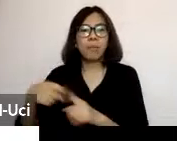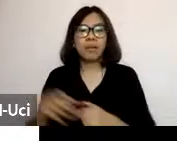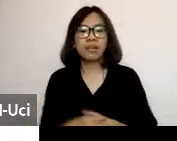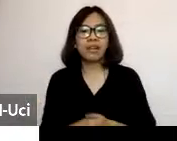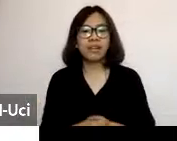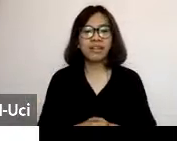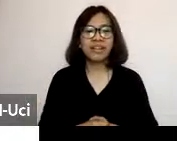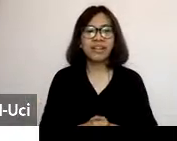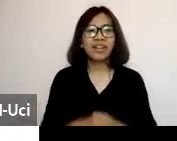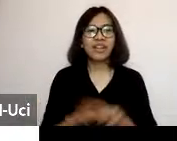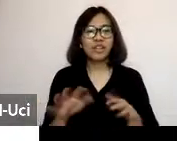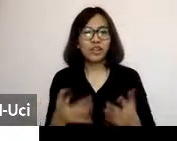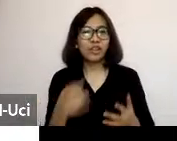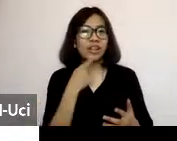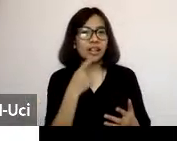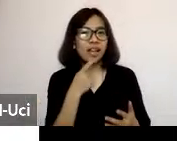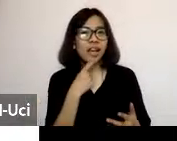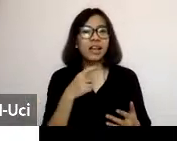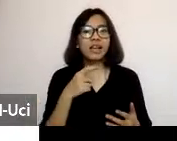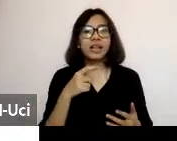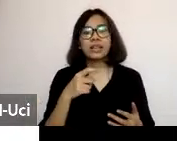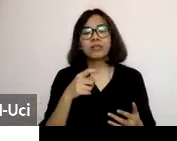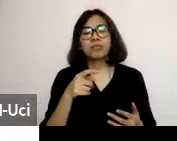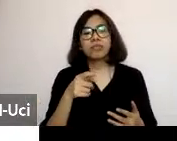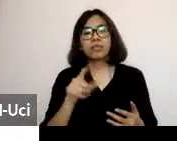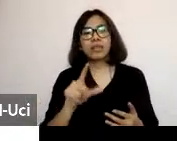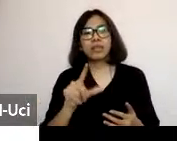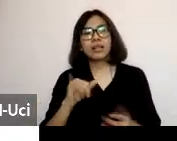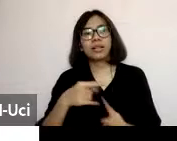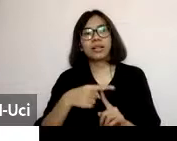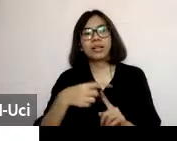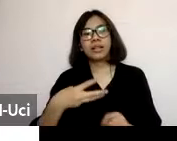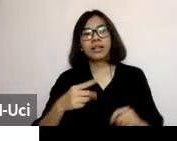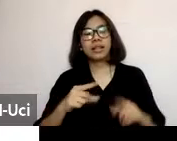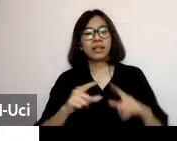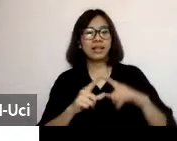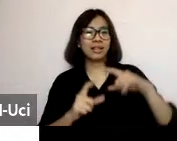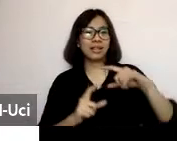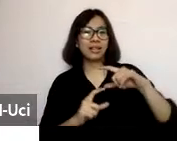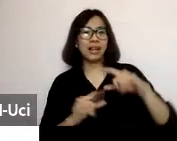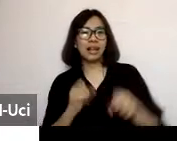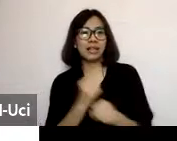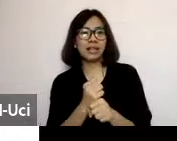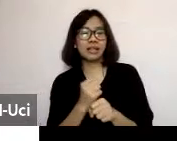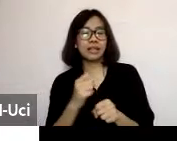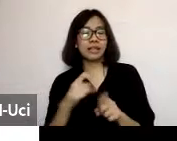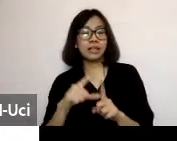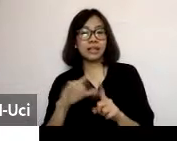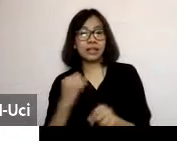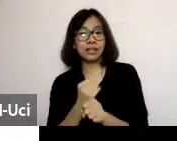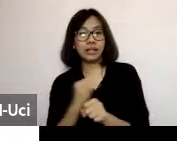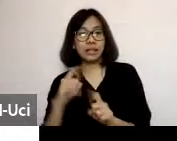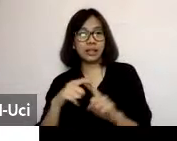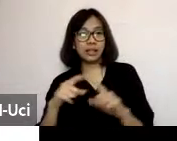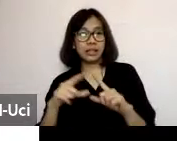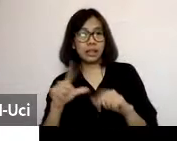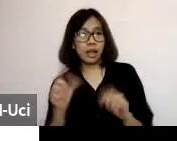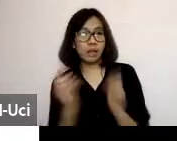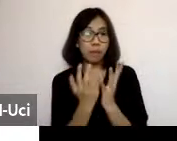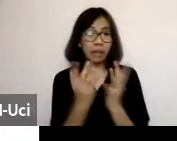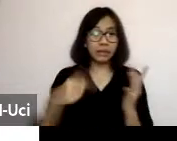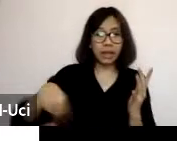digital itu ternyata indeks Mitra typical masyarakat kita juga masih belum cukup baik ya masih sport